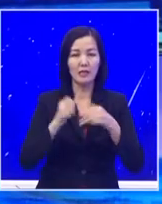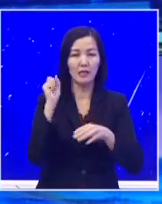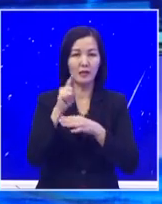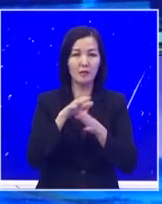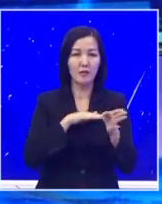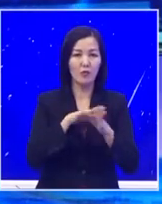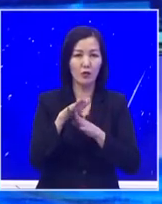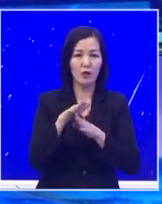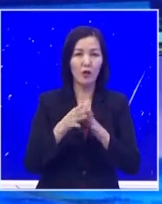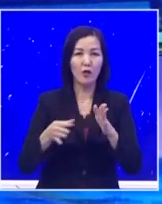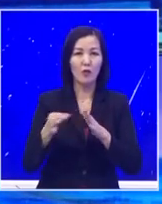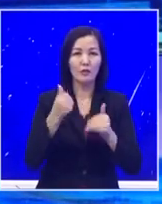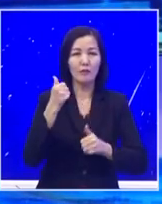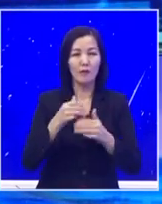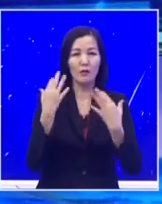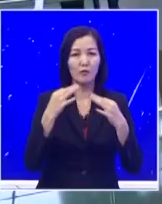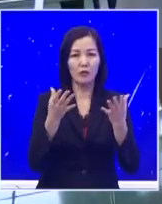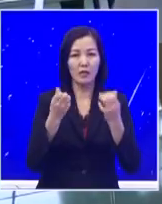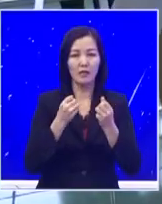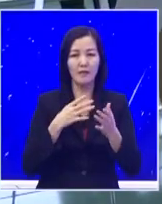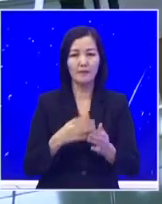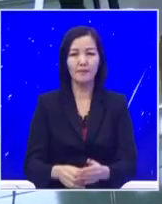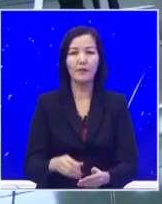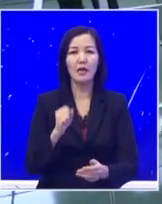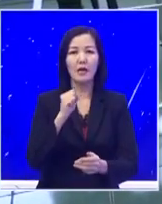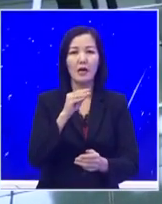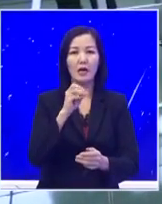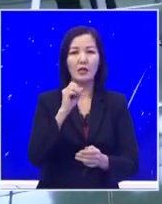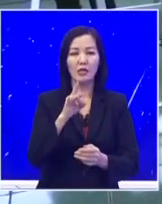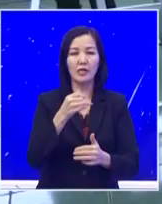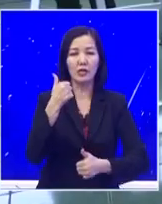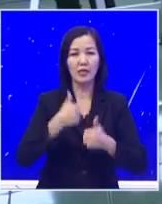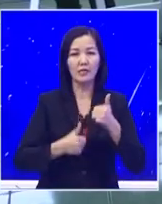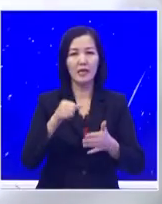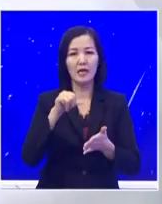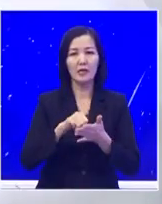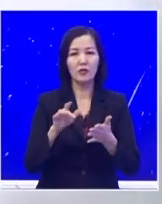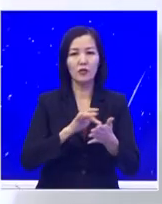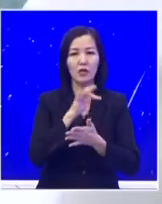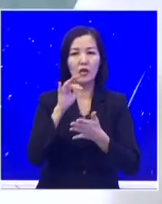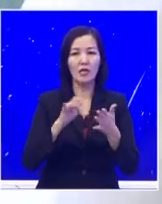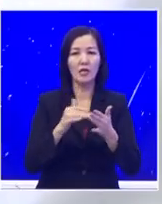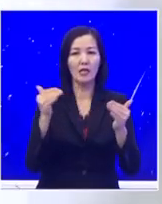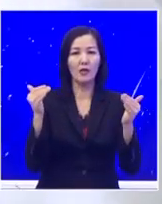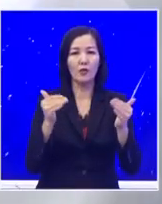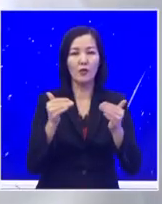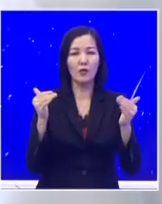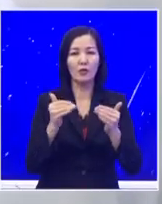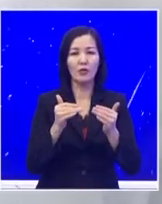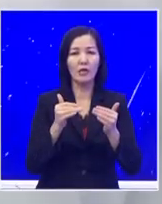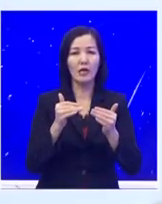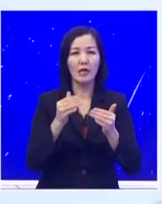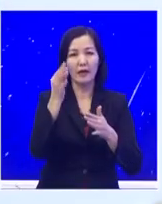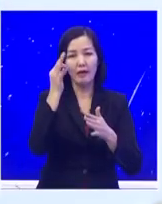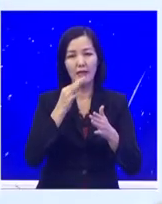олар облыстық байқауға жолдама алды. Ажар Қарағайынова жарысқа қатысушы, қалалық көп салалық колледжде кондитер